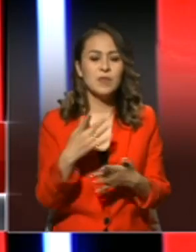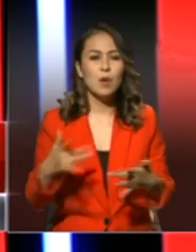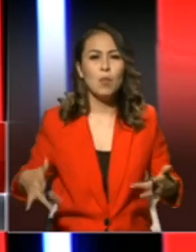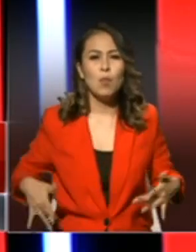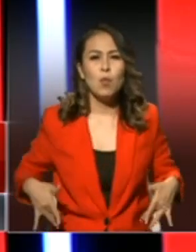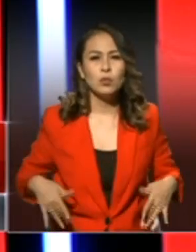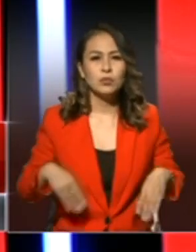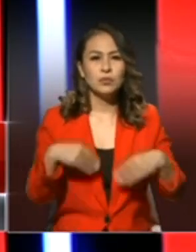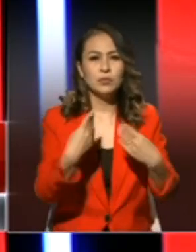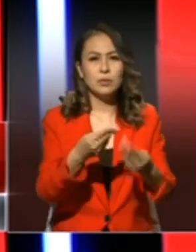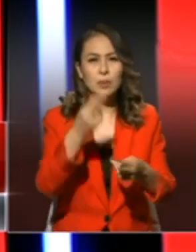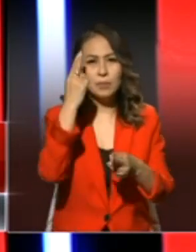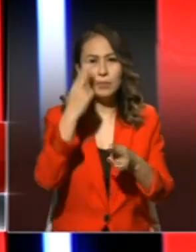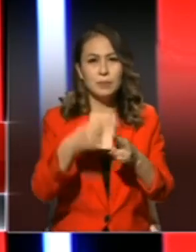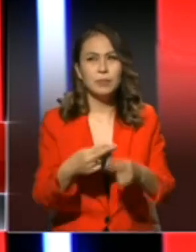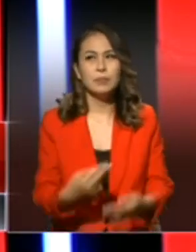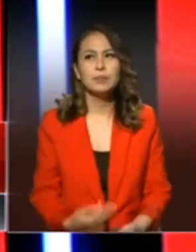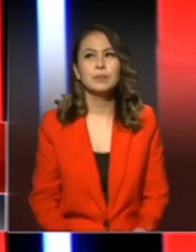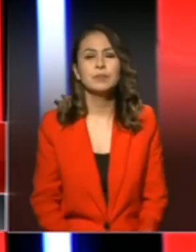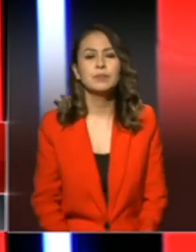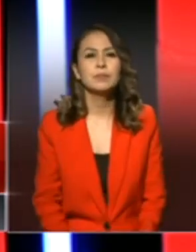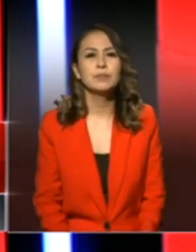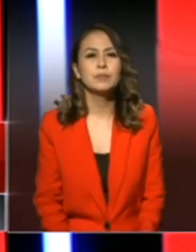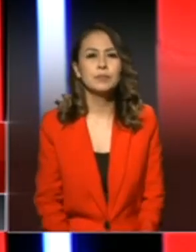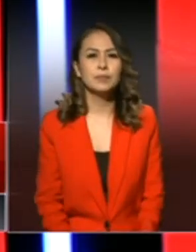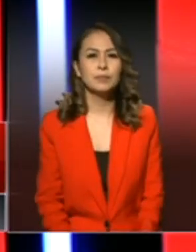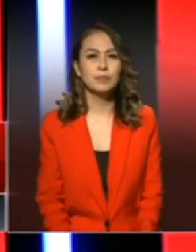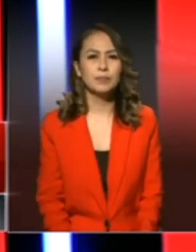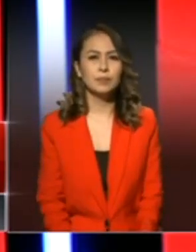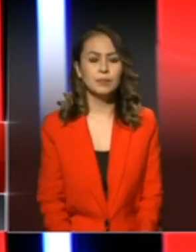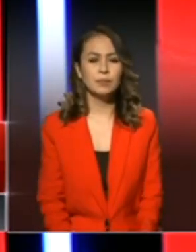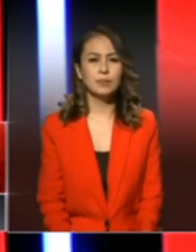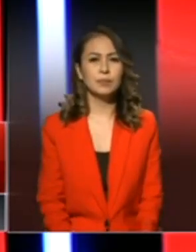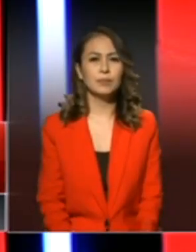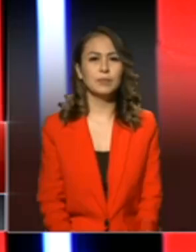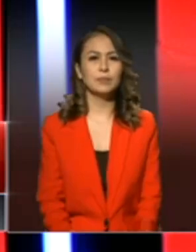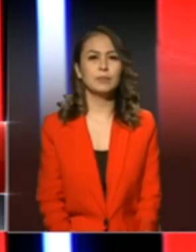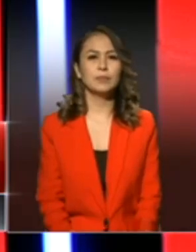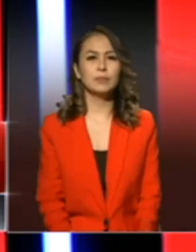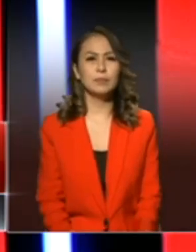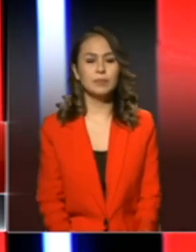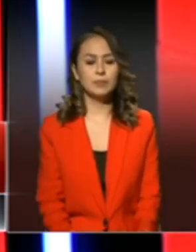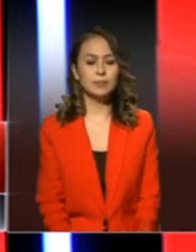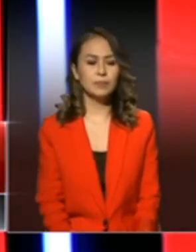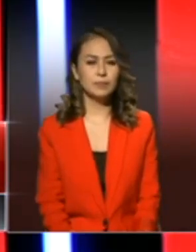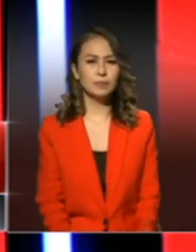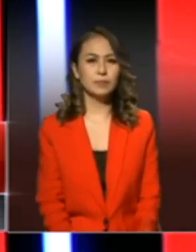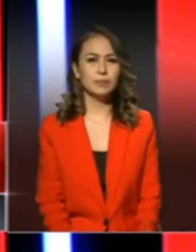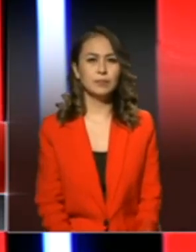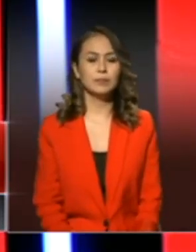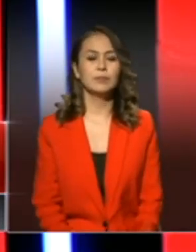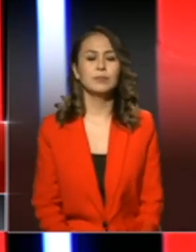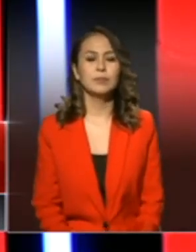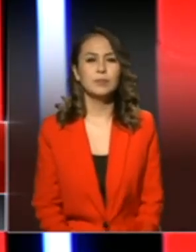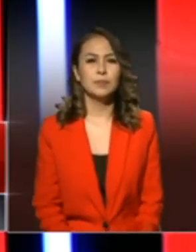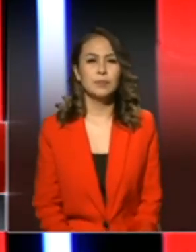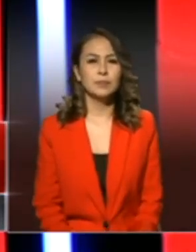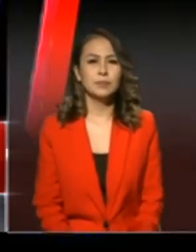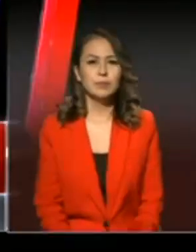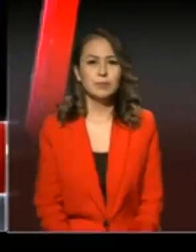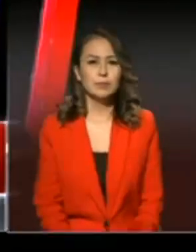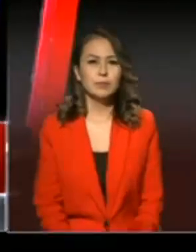екі бауырыма. Қалай болды екен, қалай ол берді сол тыңдаңызшы. Сәлеметсіз бе? Алло. Алло. Ассалаумағалейкум, алло. Тыңдап